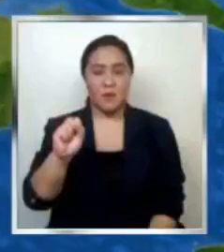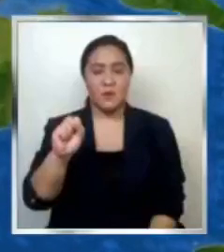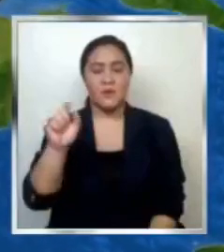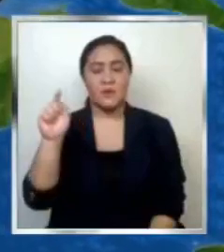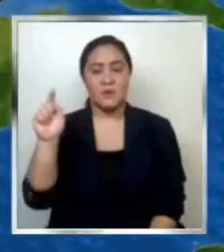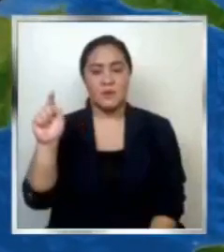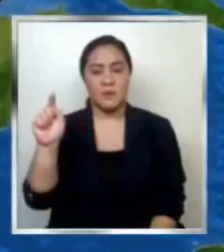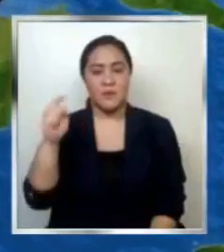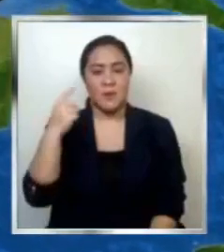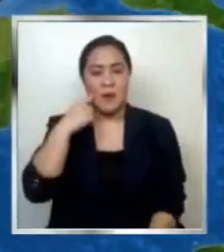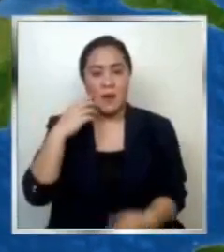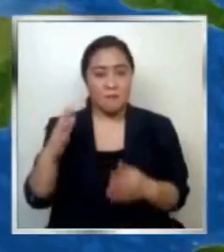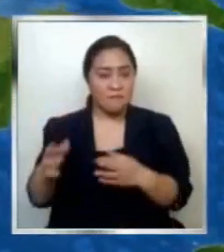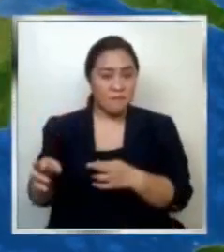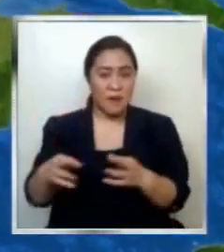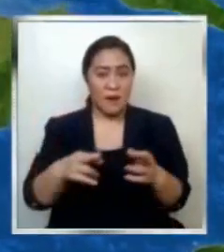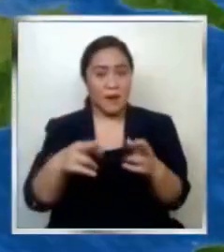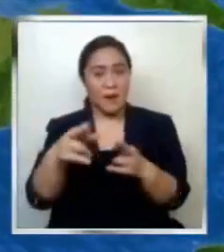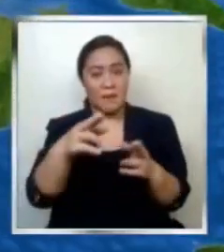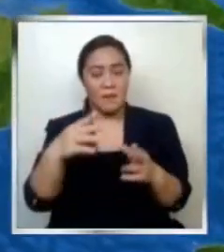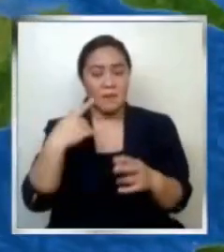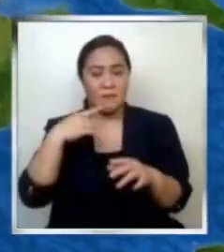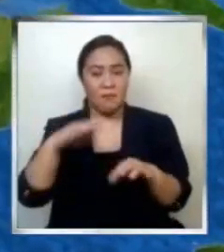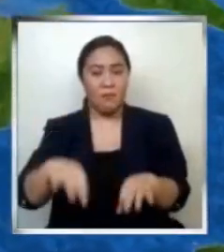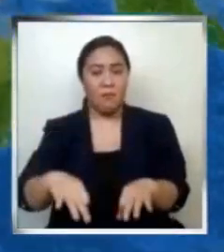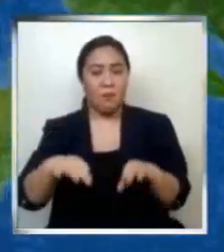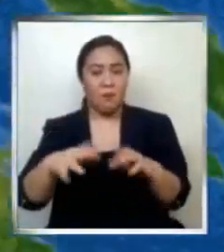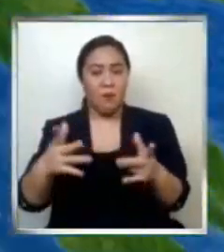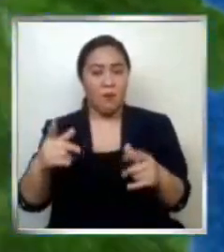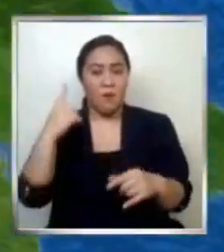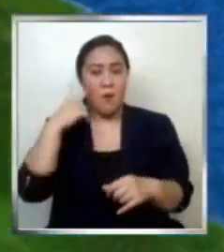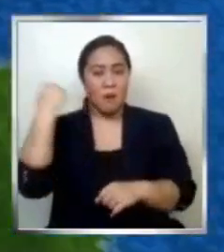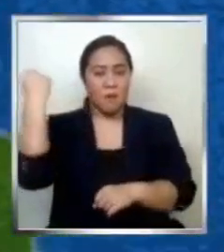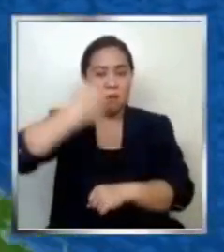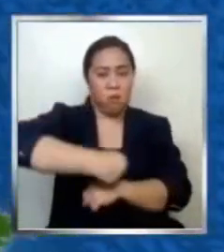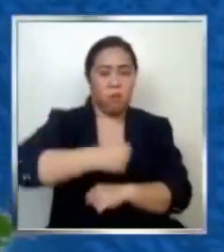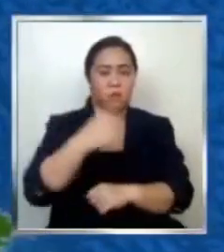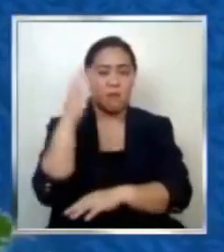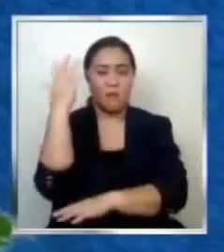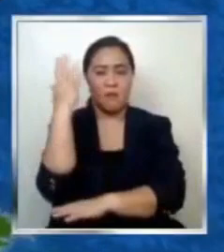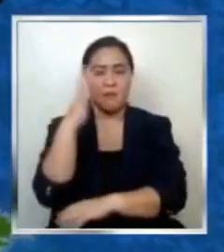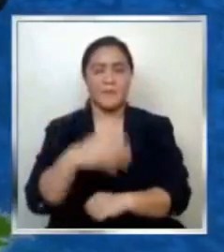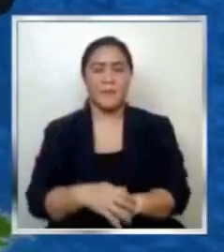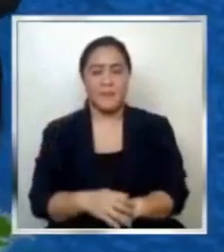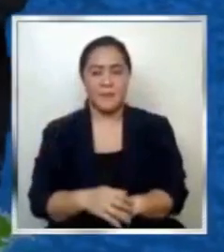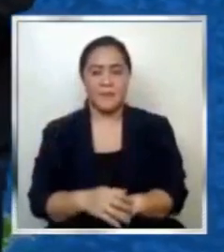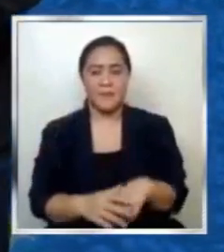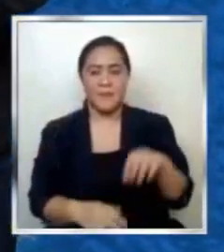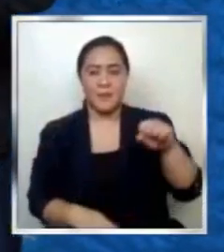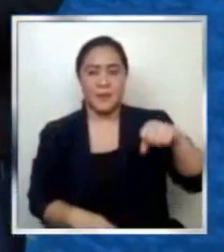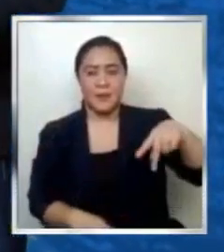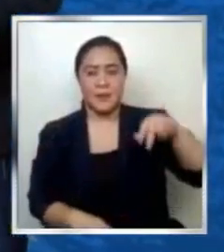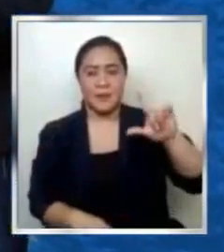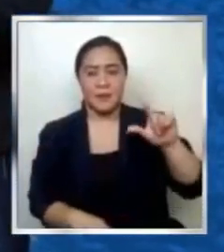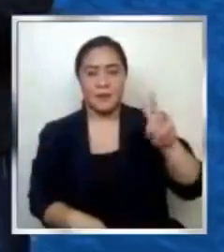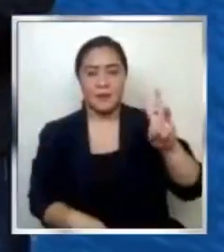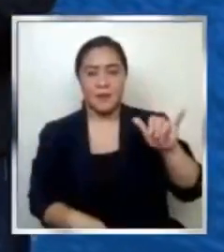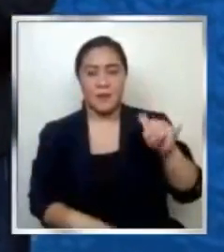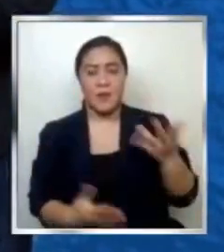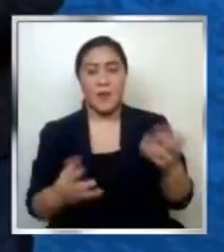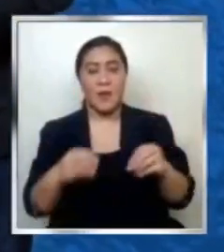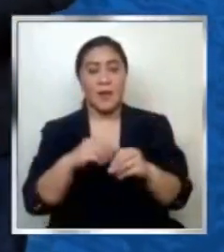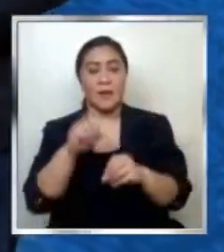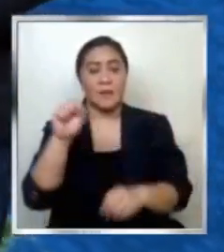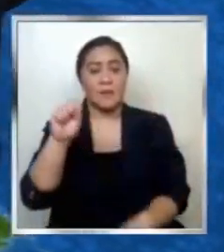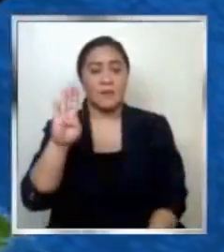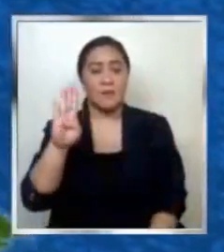ng maayos ng tubig dahil sa mga nakabarang punong kahoy. Umapaw naman ang spillway na ito dyan sa may Bulan, Sorsogon.